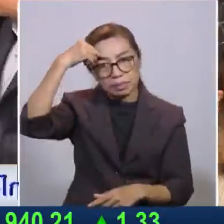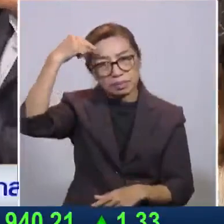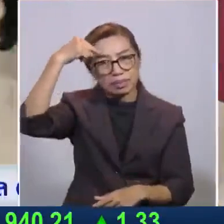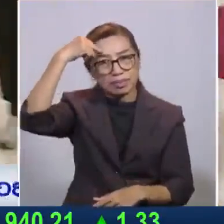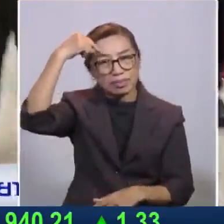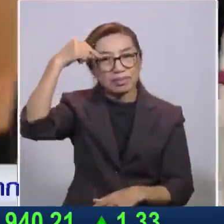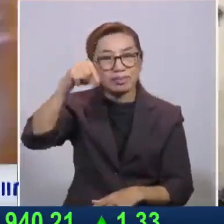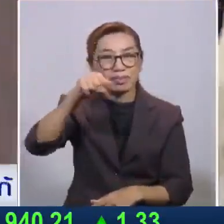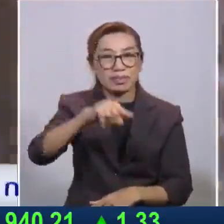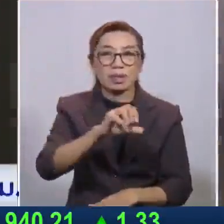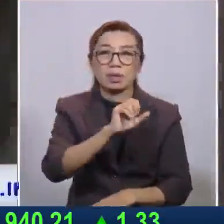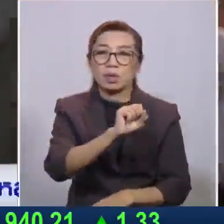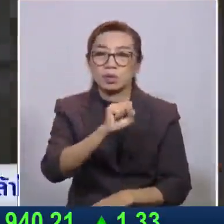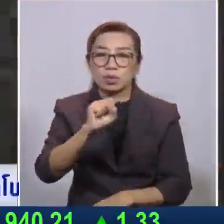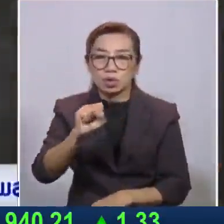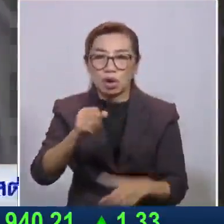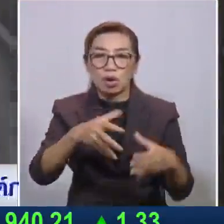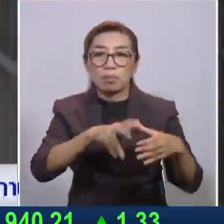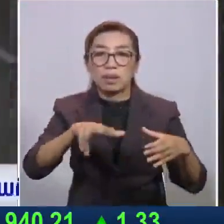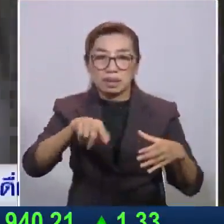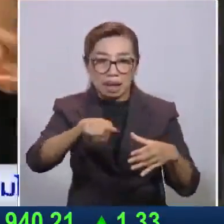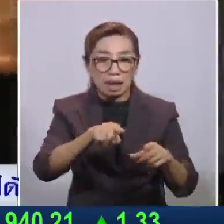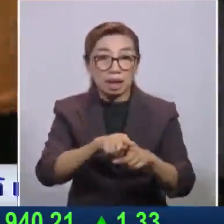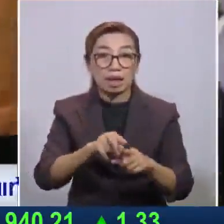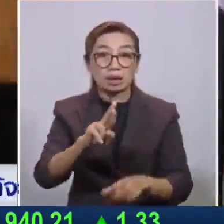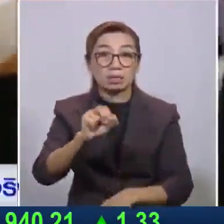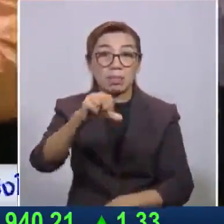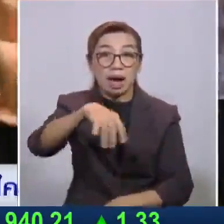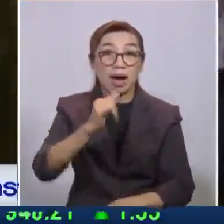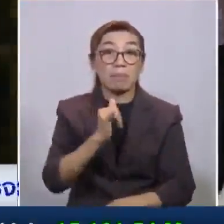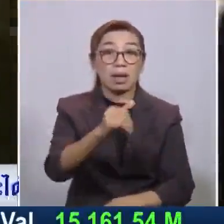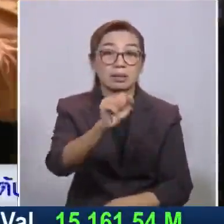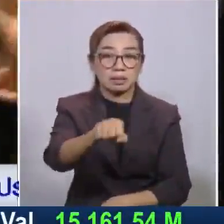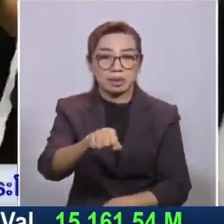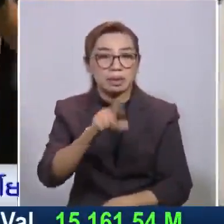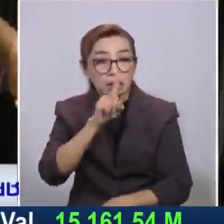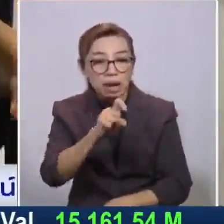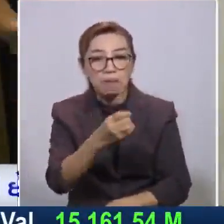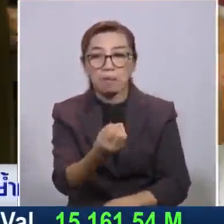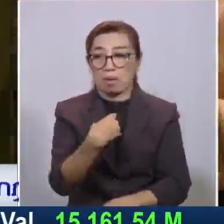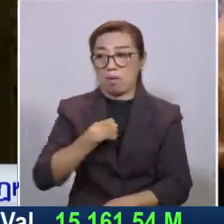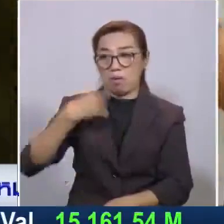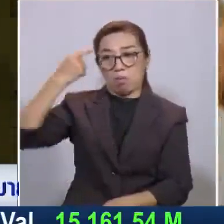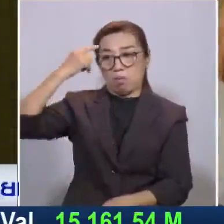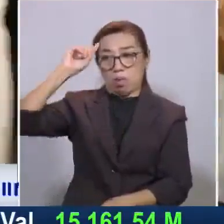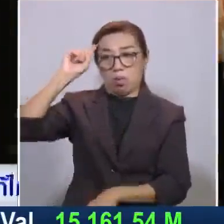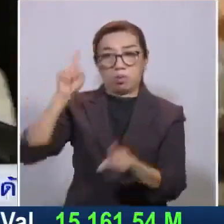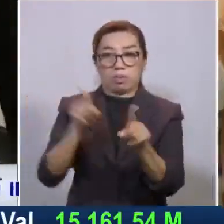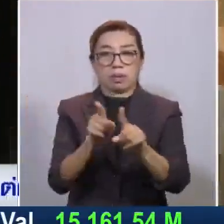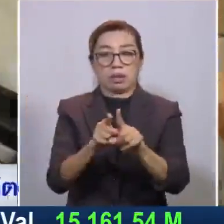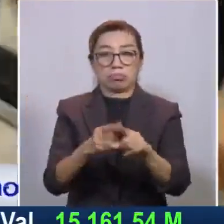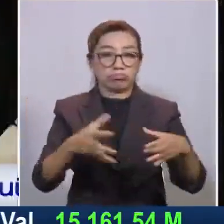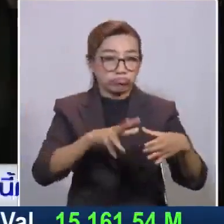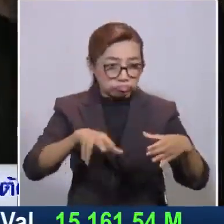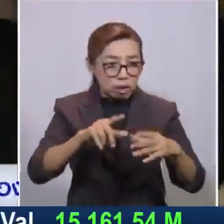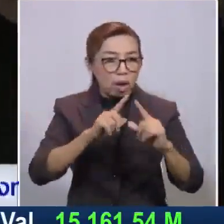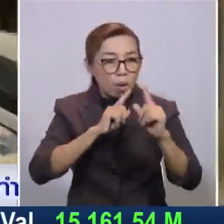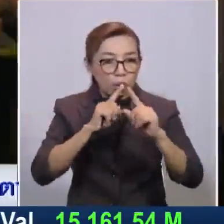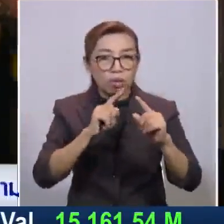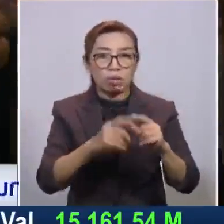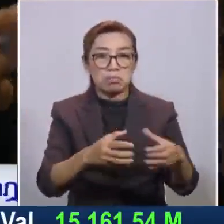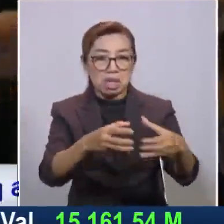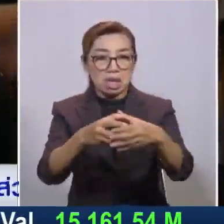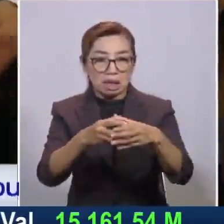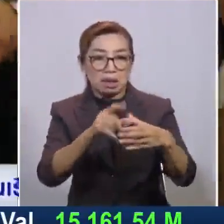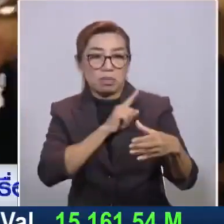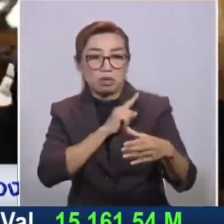ส.บัญชีรายชื่อจากพรรคเพื่อไทยที่มาที่รัฐสภาค่ะก็บอกว่าไม่ทราบเรื่องนี้ค่ะในพรรคมีคนพูดคุยอยู่แล้วตน